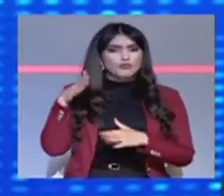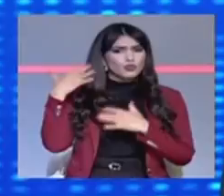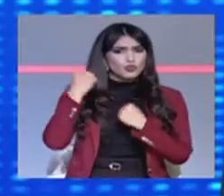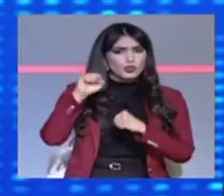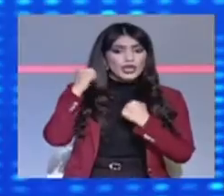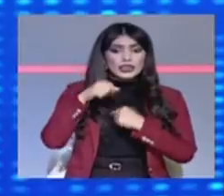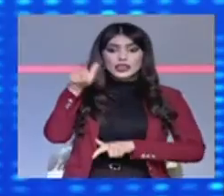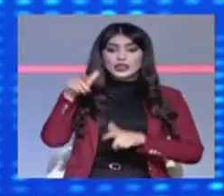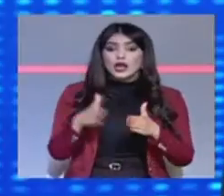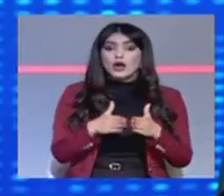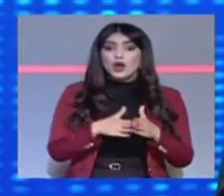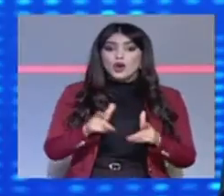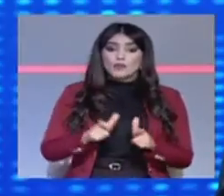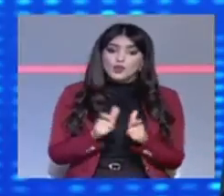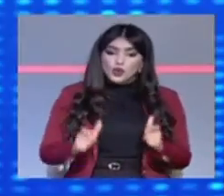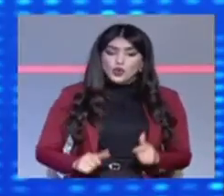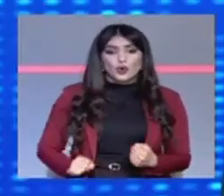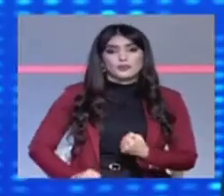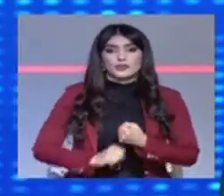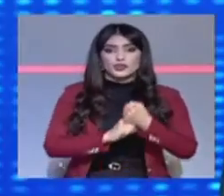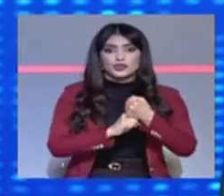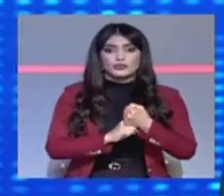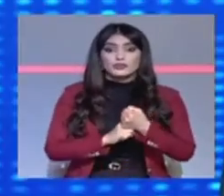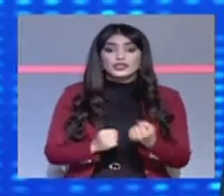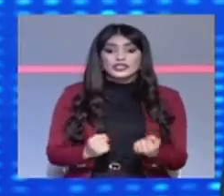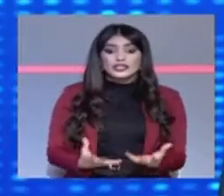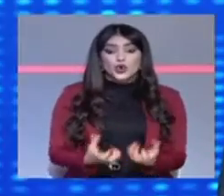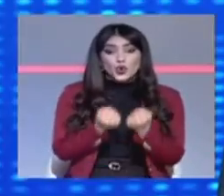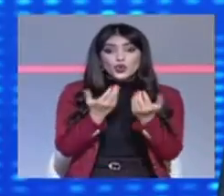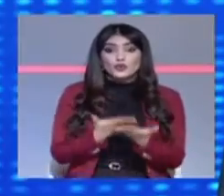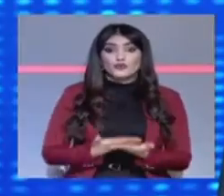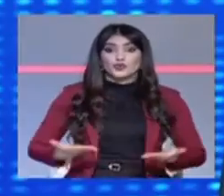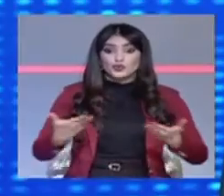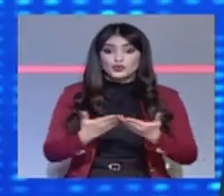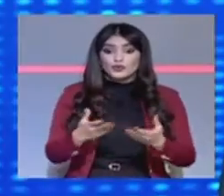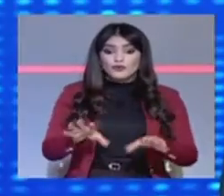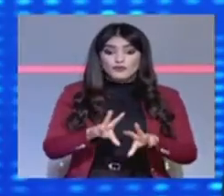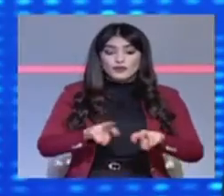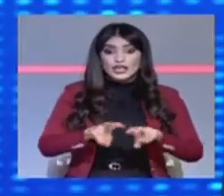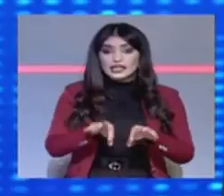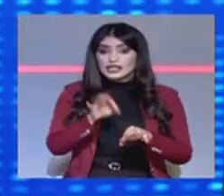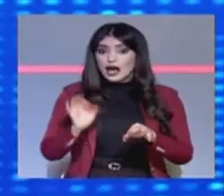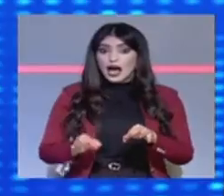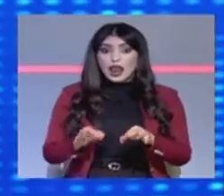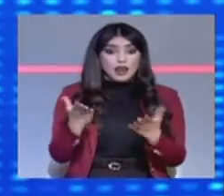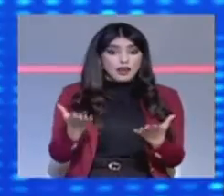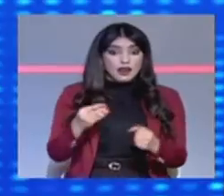الحكومه بمساعدتهم على التخفي الوضعي وايجاد حل ا اقتصاديا